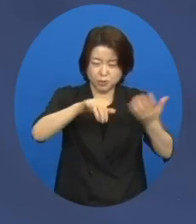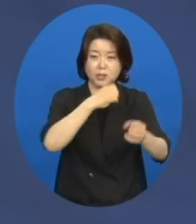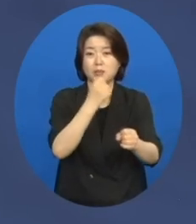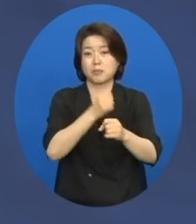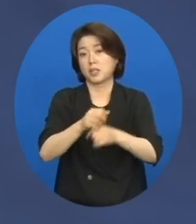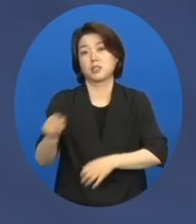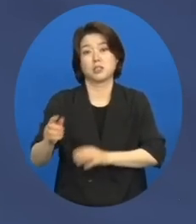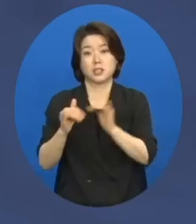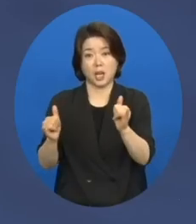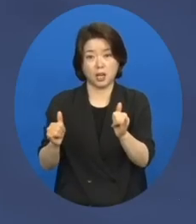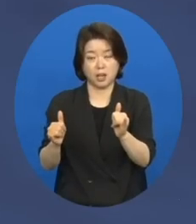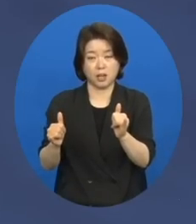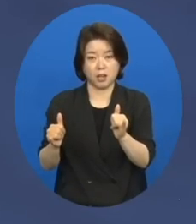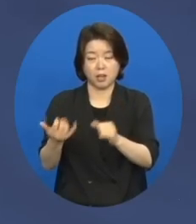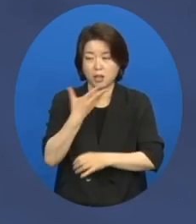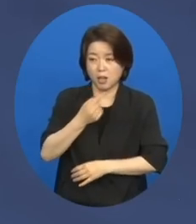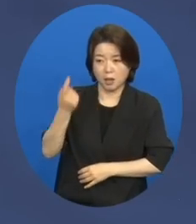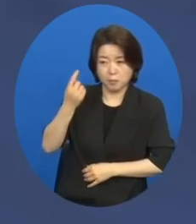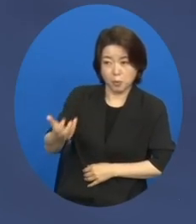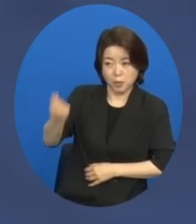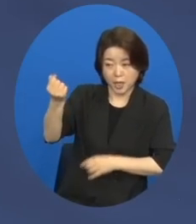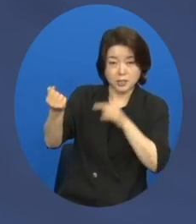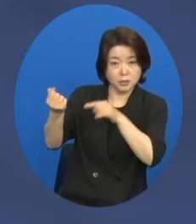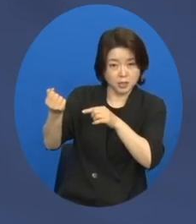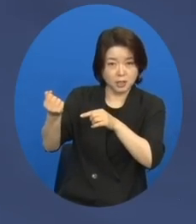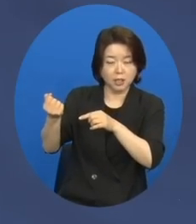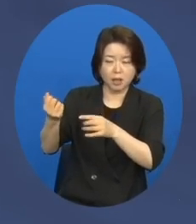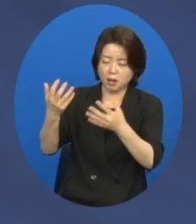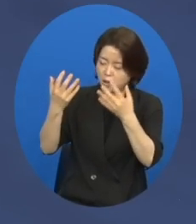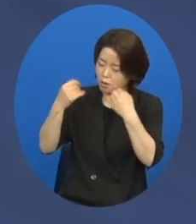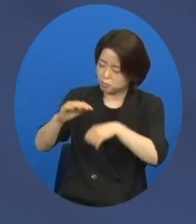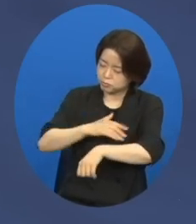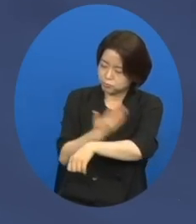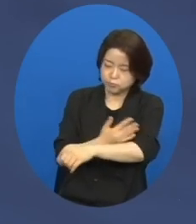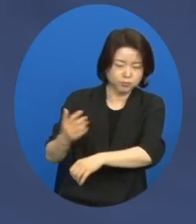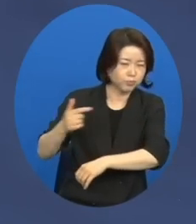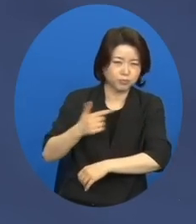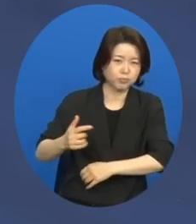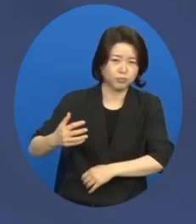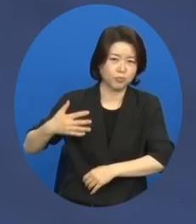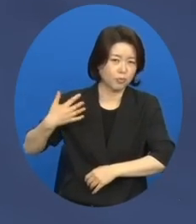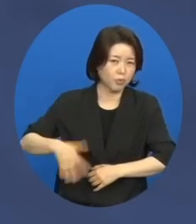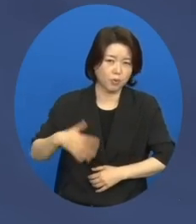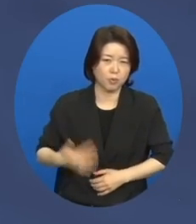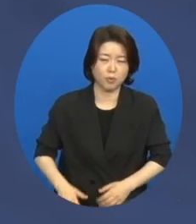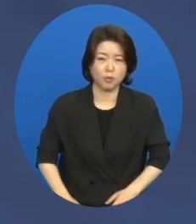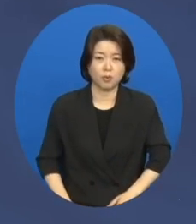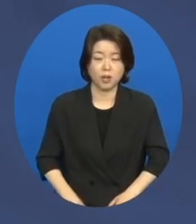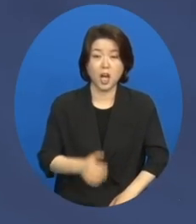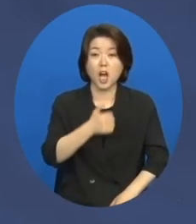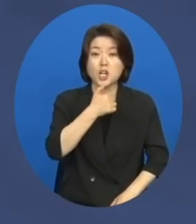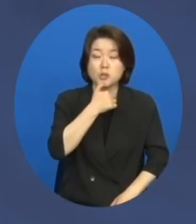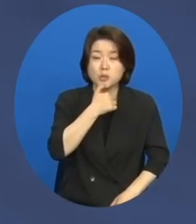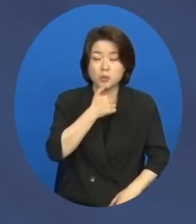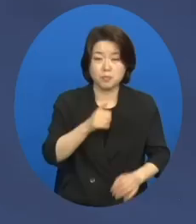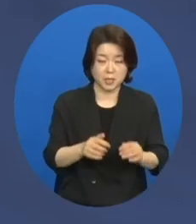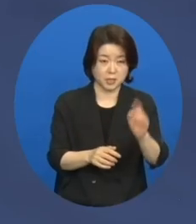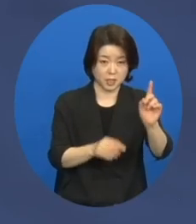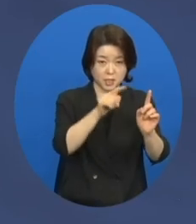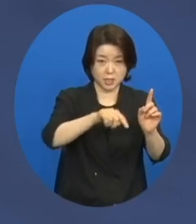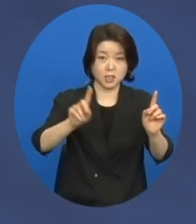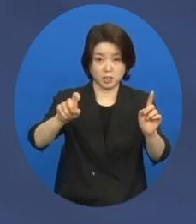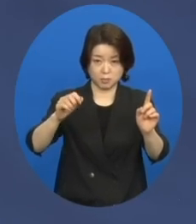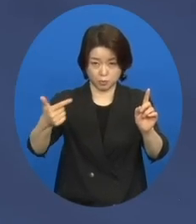그러니까 이 복음을 가진 이 복음이 얼마나 능력이 있었냐면 로마서 1장 16절에 그렇게